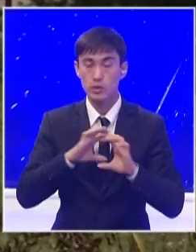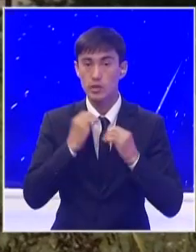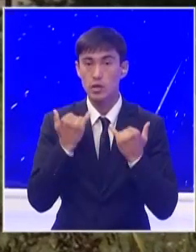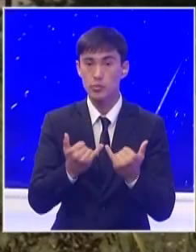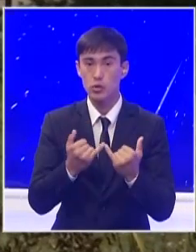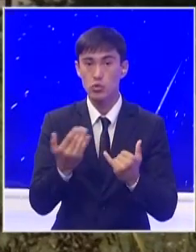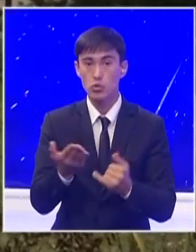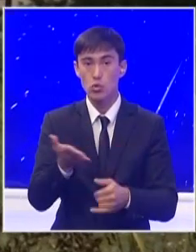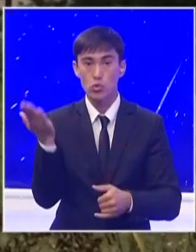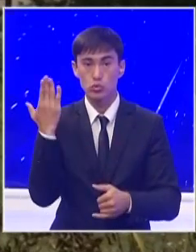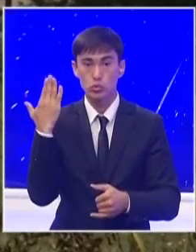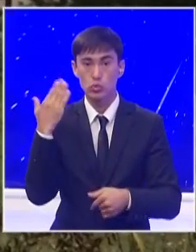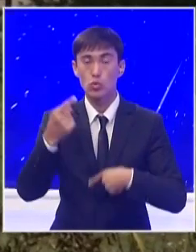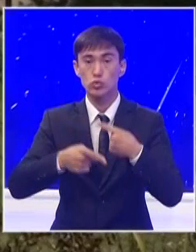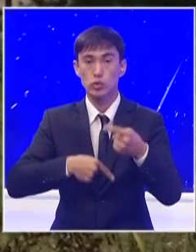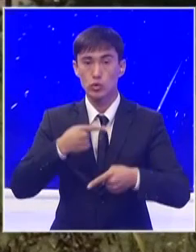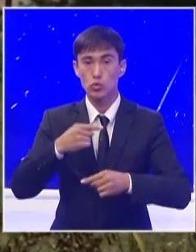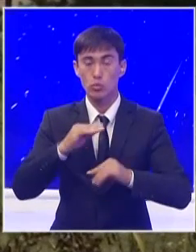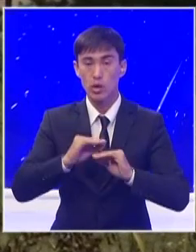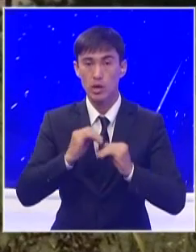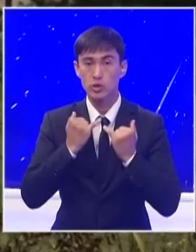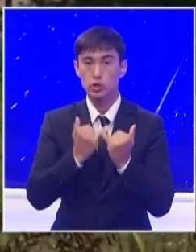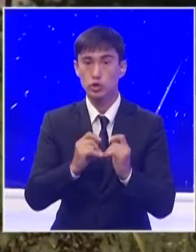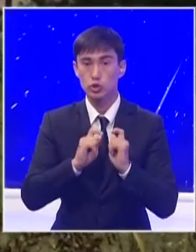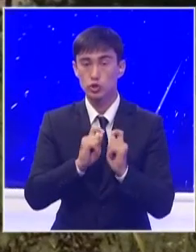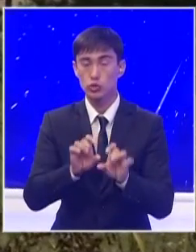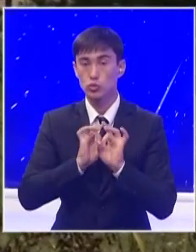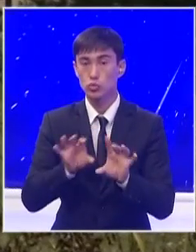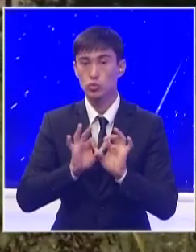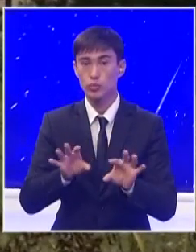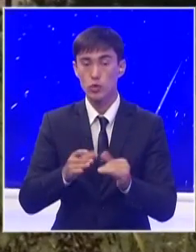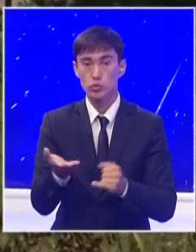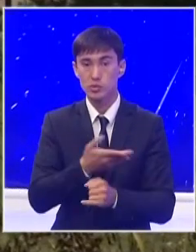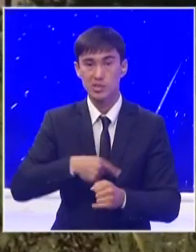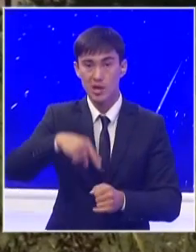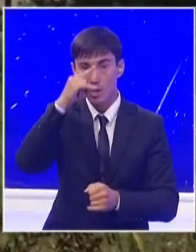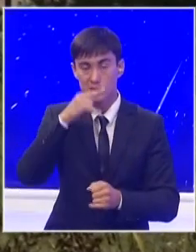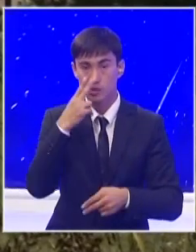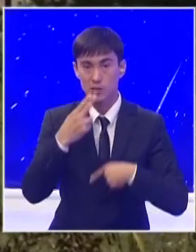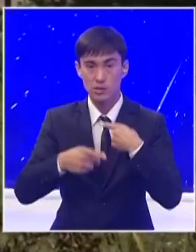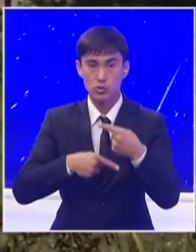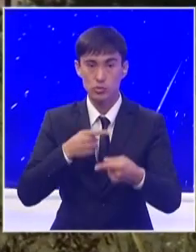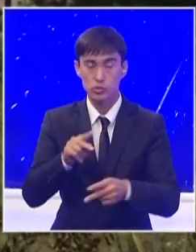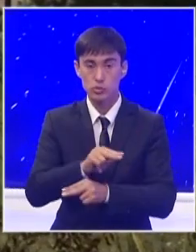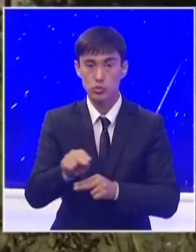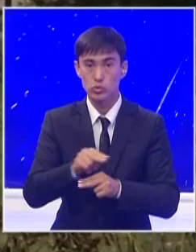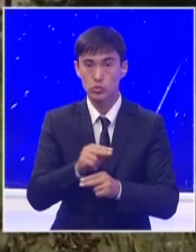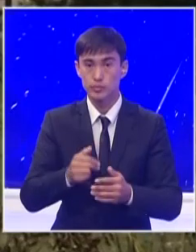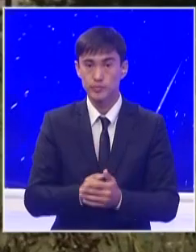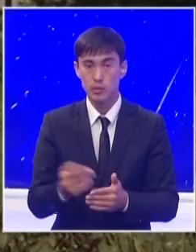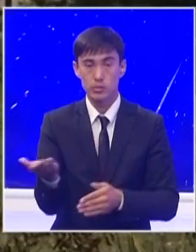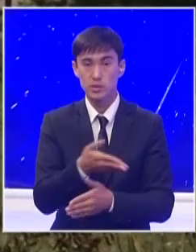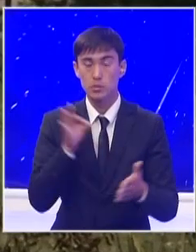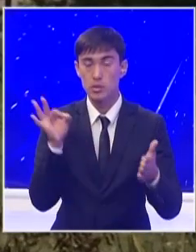мына өскелең ұрпаққа жеткізу, домбыраның қадір-қасиетін жеткізу, өзіміздің қазақи салт-дәстүрімізді жеткізу біздің